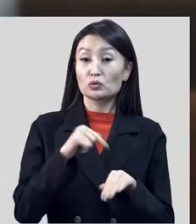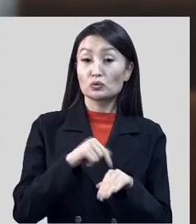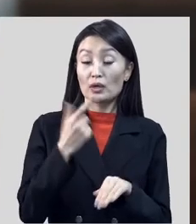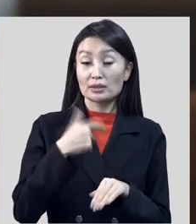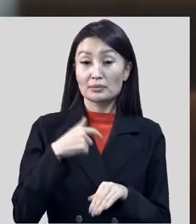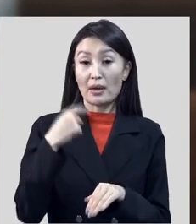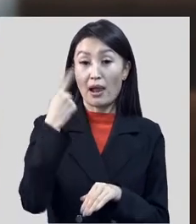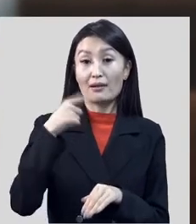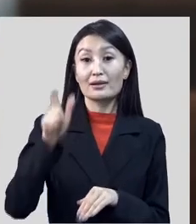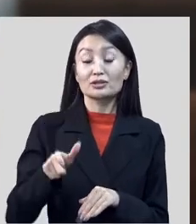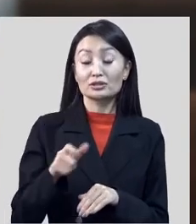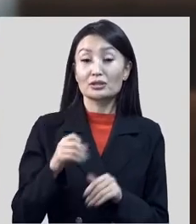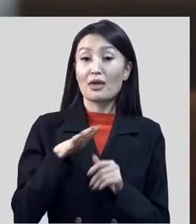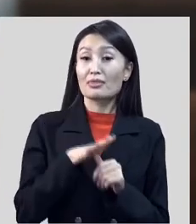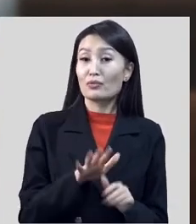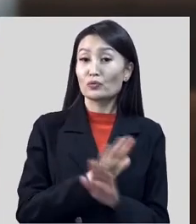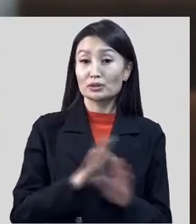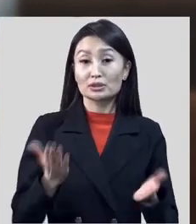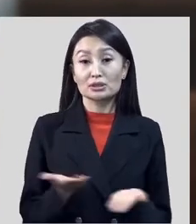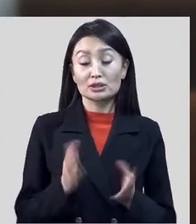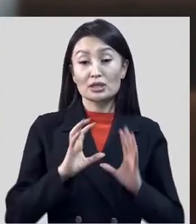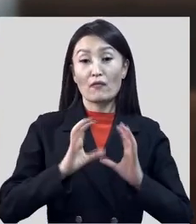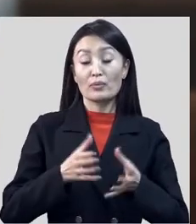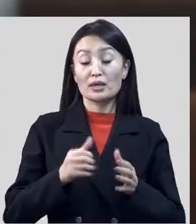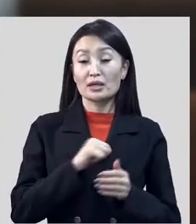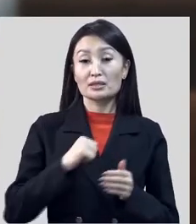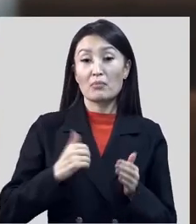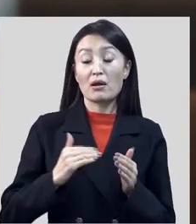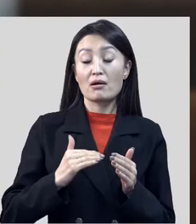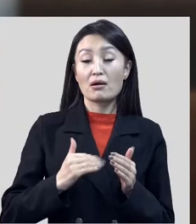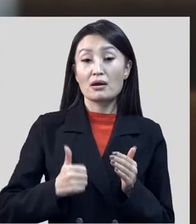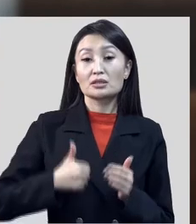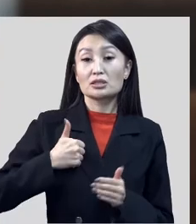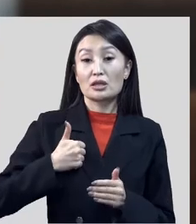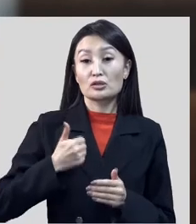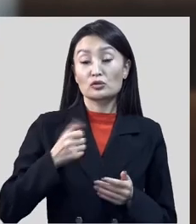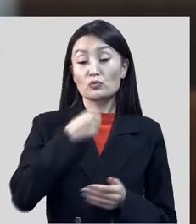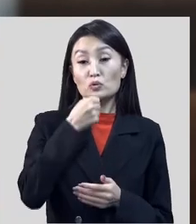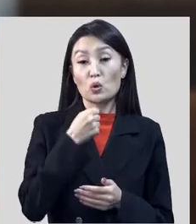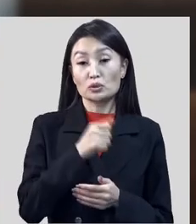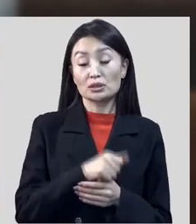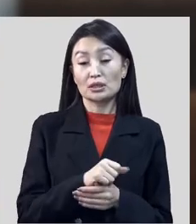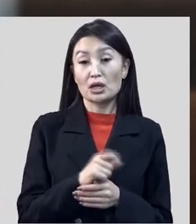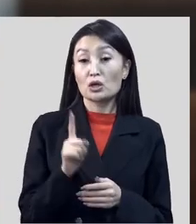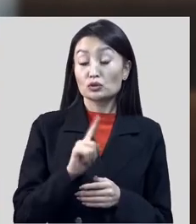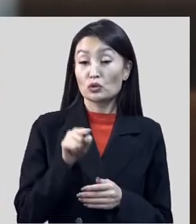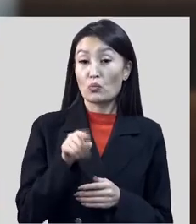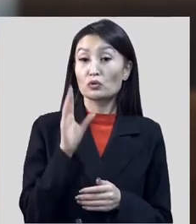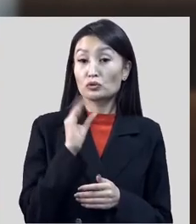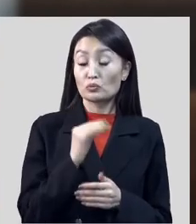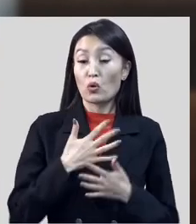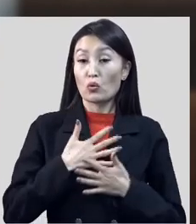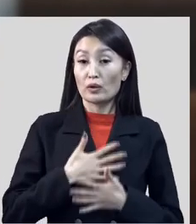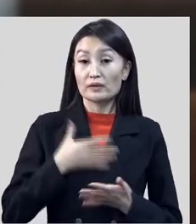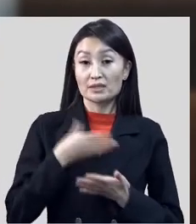который не унизительно жить в мире самодостаточны взрослых хотя бы для того чтобы он смог удовлетворить